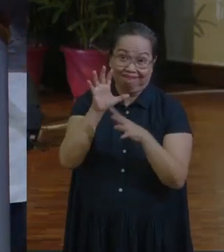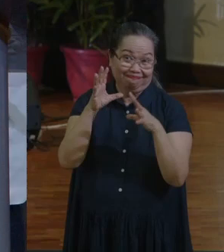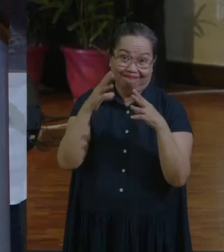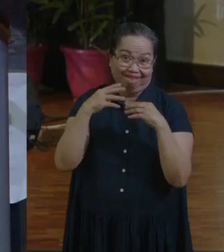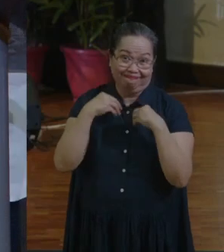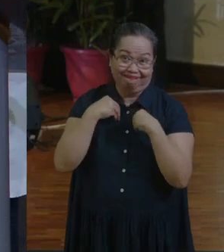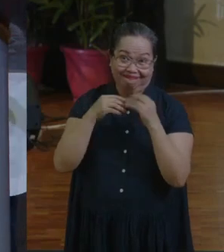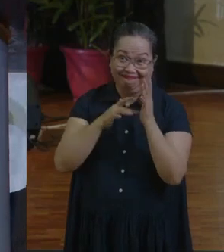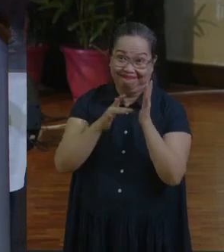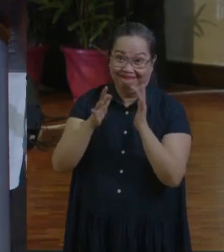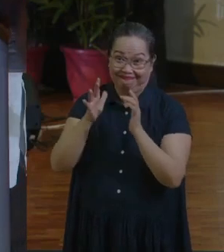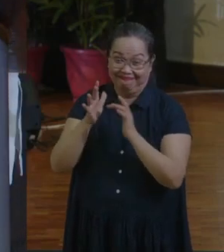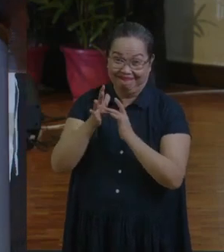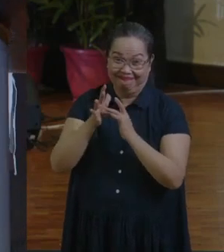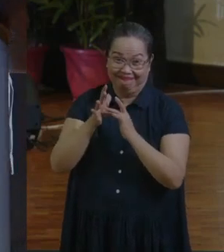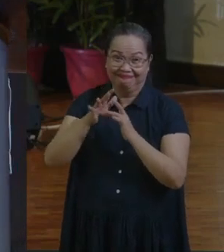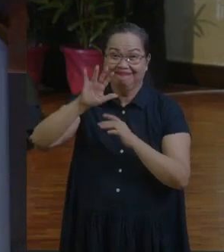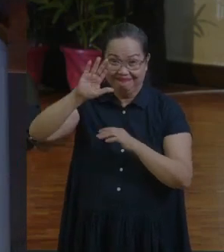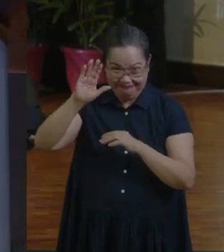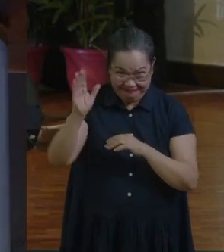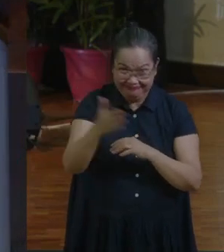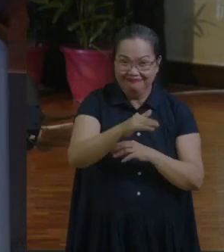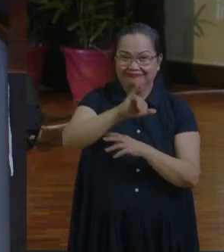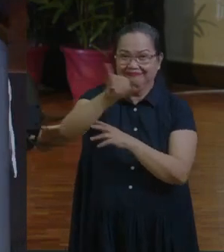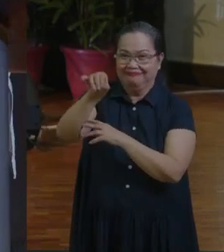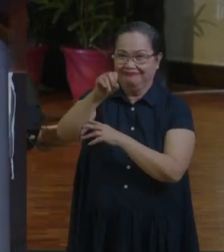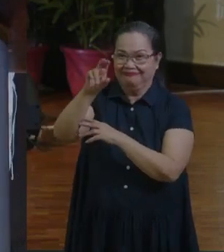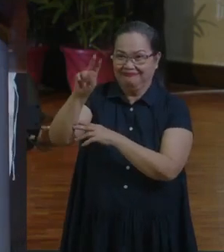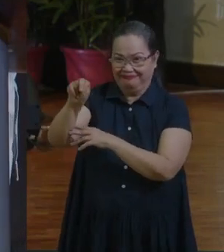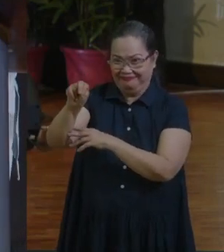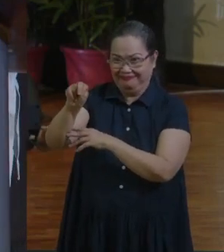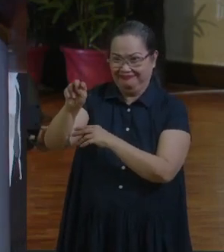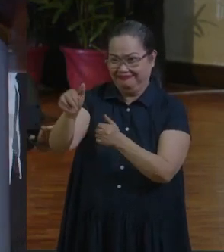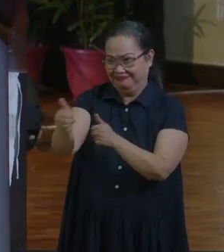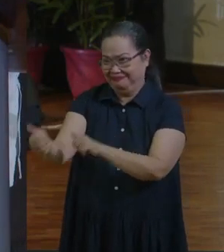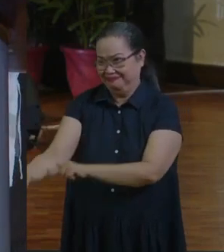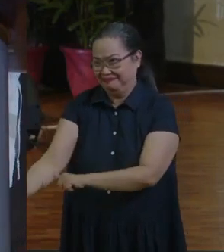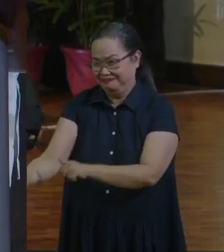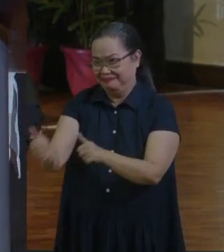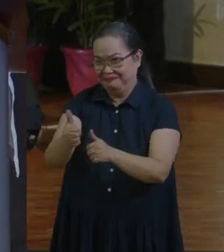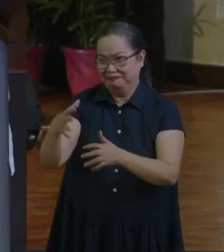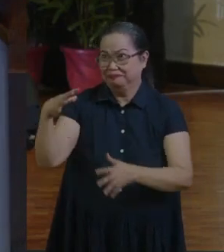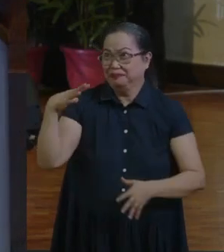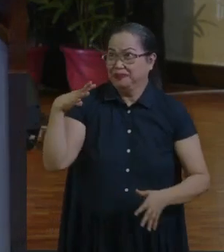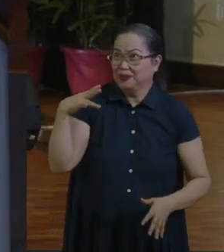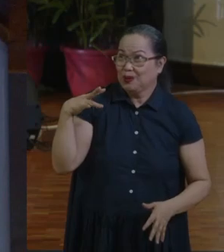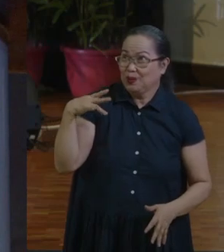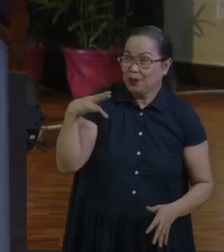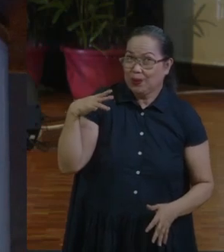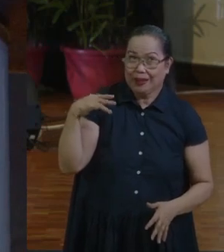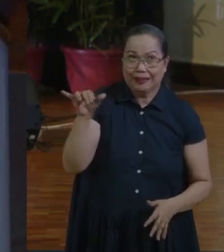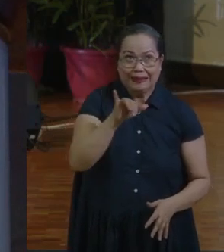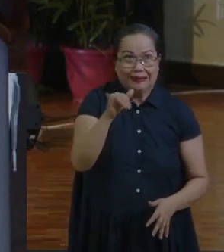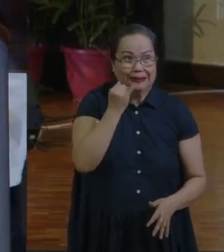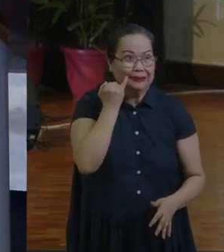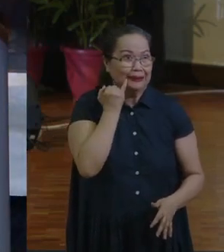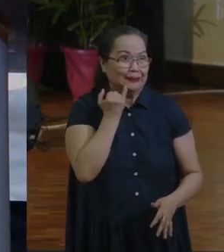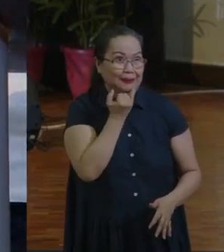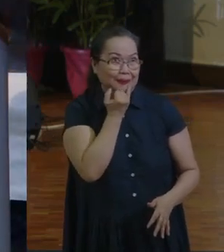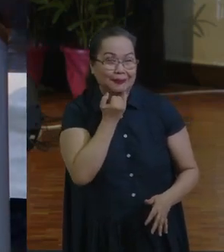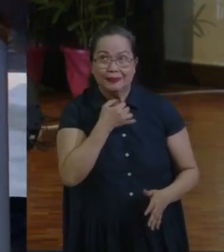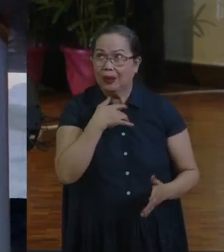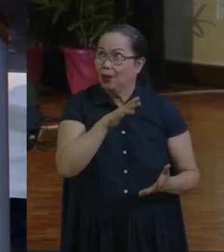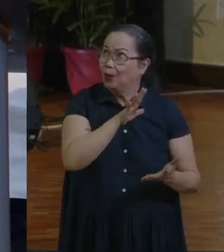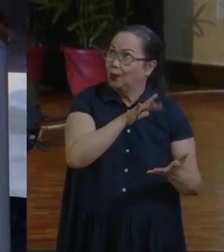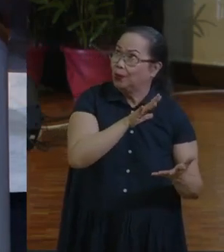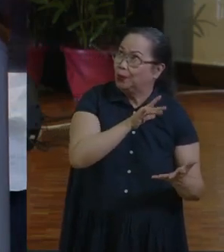nangyayari din marahil kay John the Baptist at sa kanyang mga disipulo. Iniintay nila, katulad ng ibang Hudyo, ang isang conquering